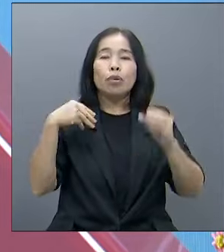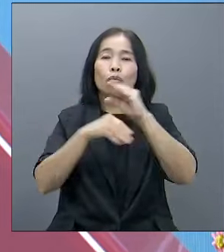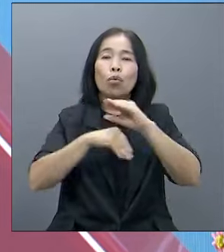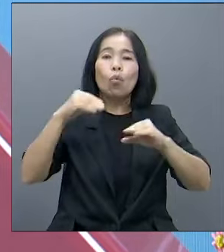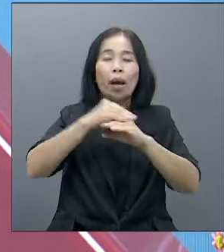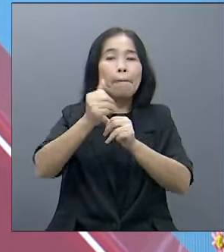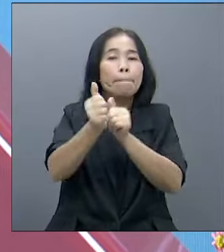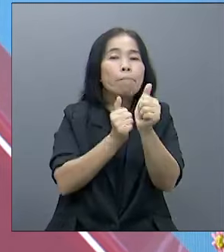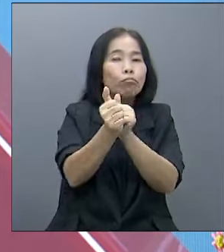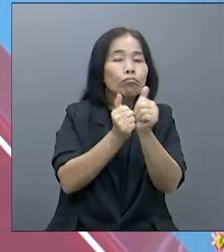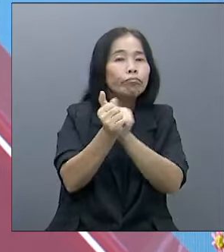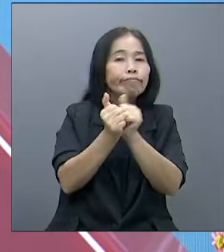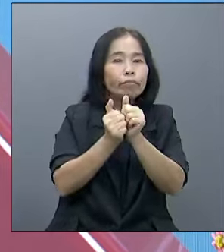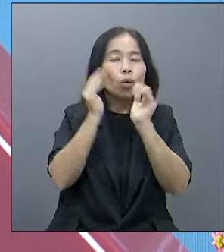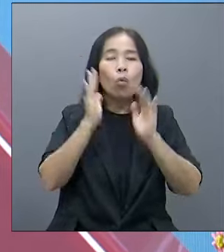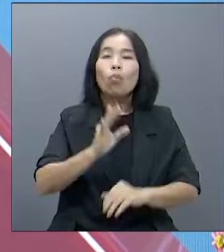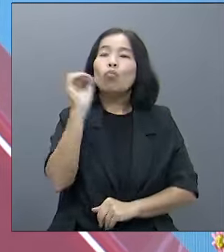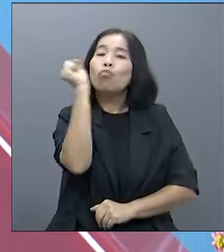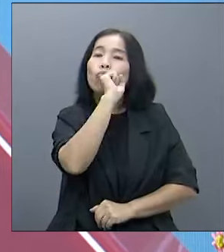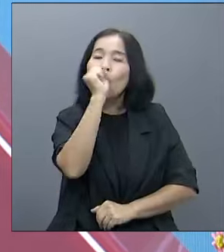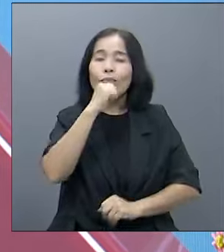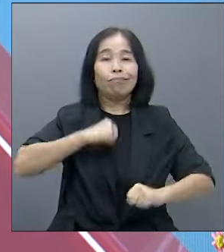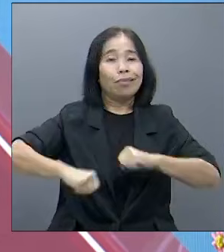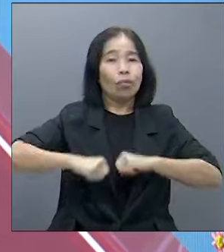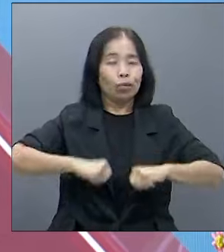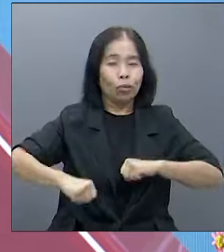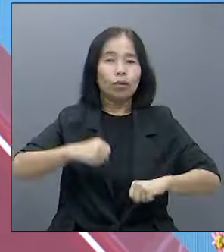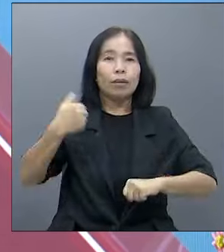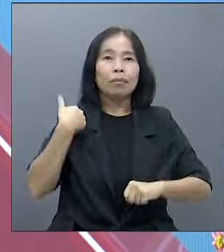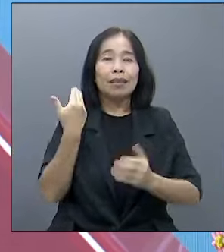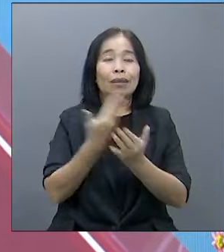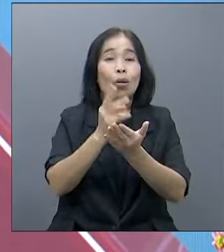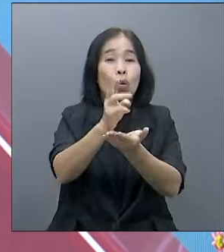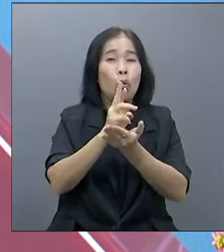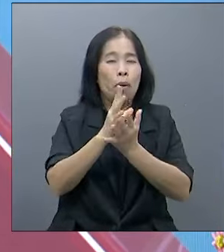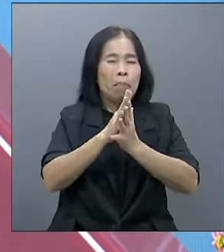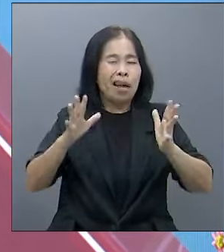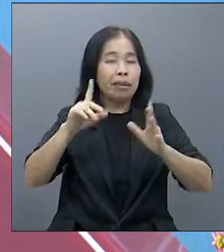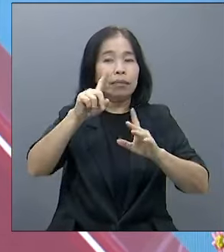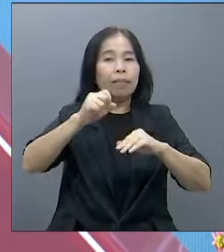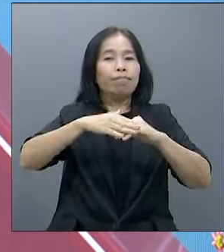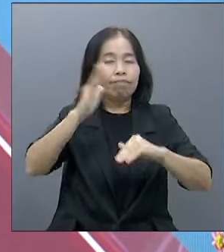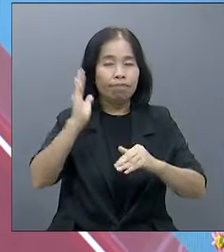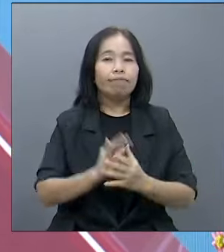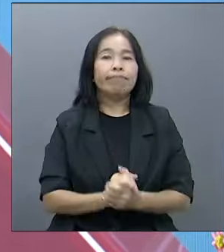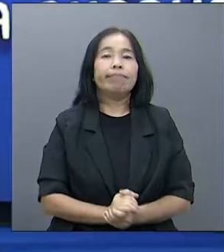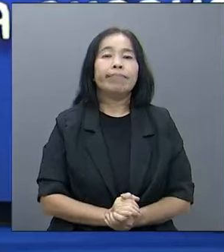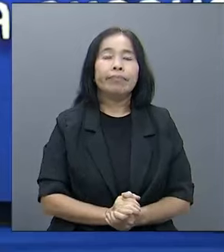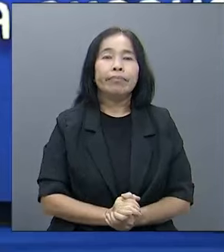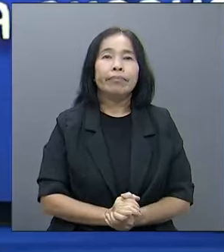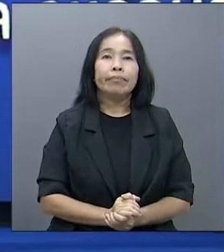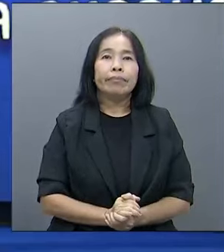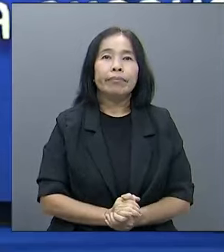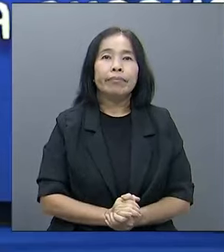ครับประกวดประลองยอดฝีมือเยาวชนดนตรีนะครับชิงเงินรางวัลมากกว่า 600,000 บาทเลยนะครับ